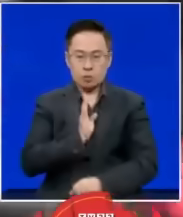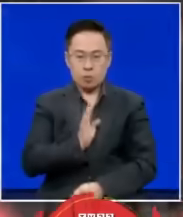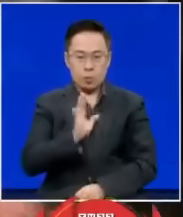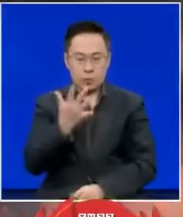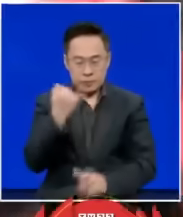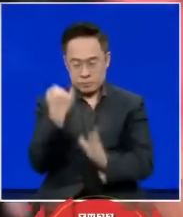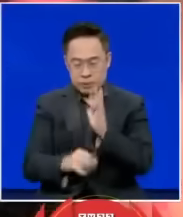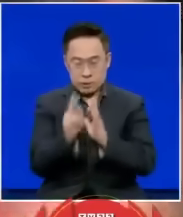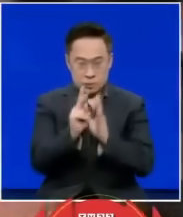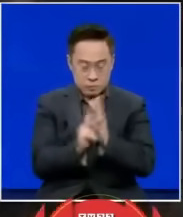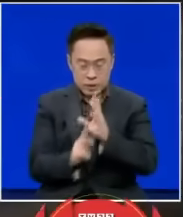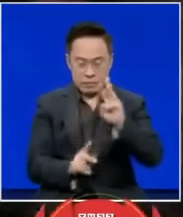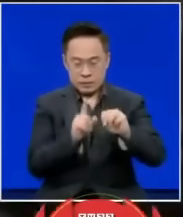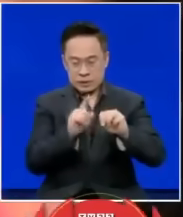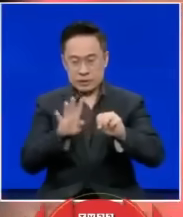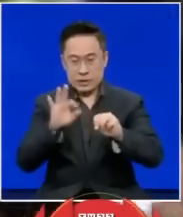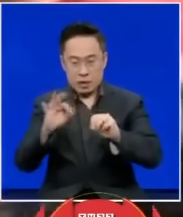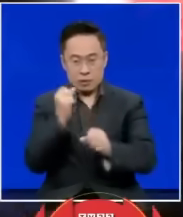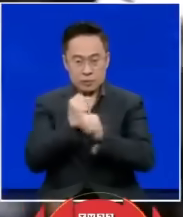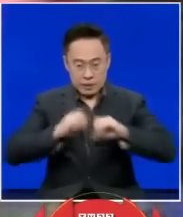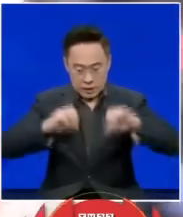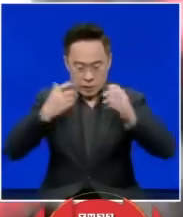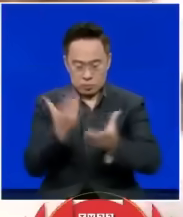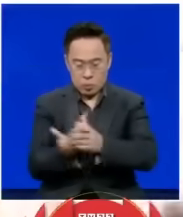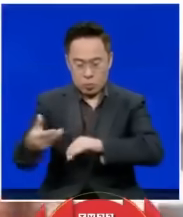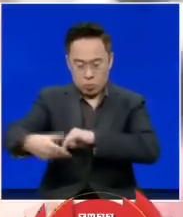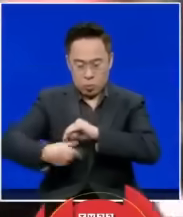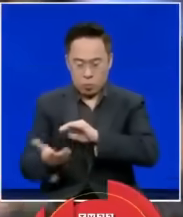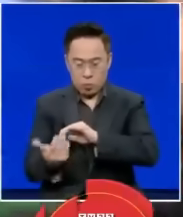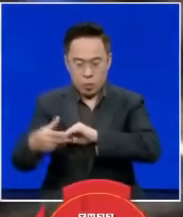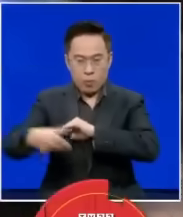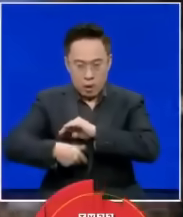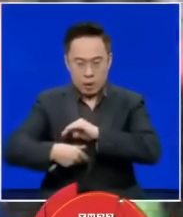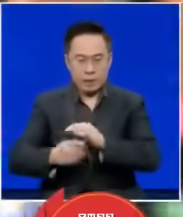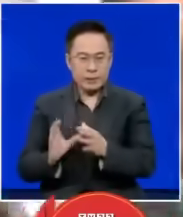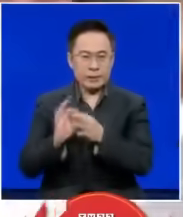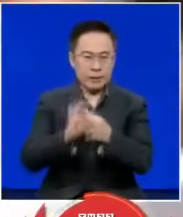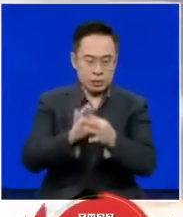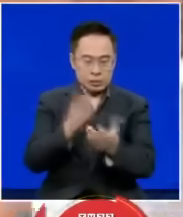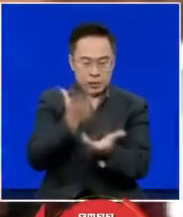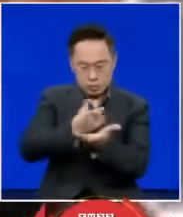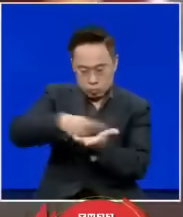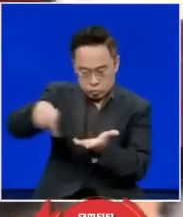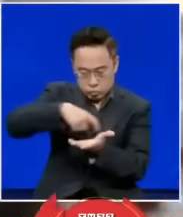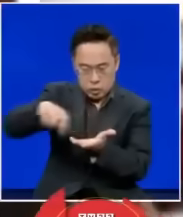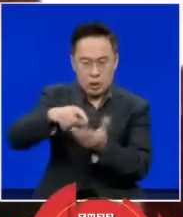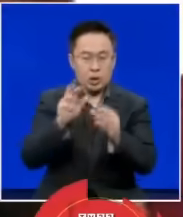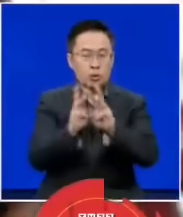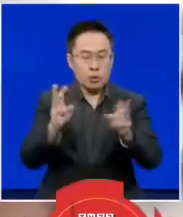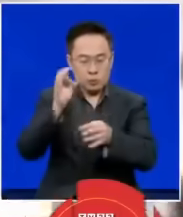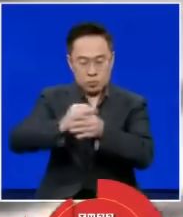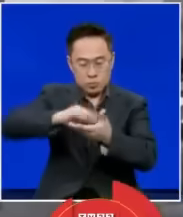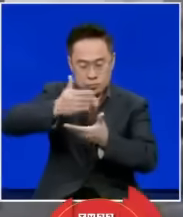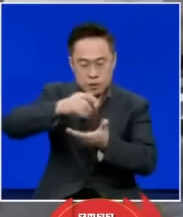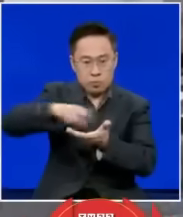แล้วก็มาตรา149เป็นเจ้าพนักงานเรียกรับผลประโยชน์เนื่องจากเข้าไปเกี่ยวข้องกับเส้นทางการเงินโดยการใช้บัญชีม้